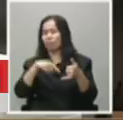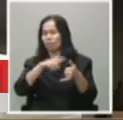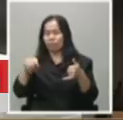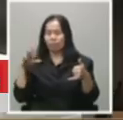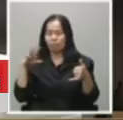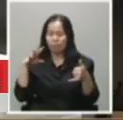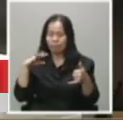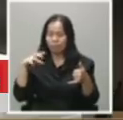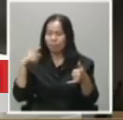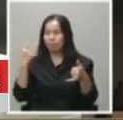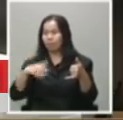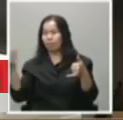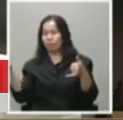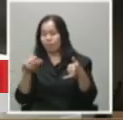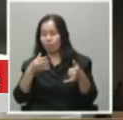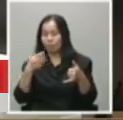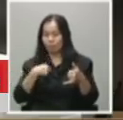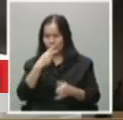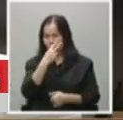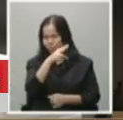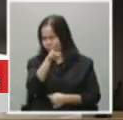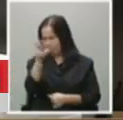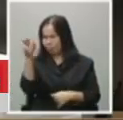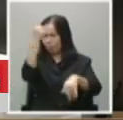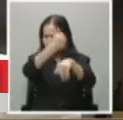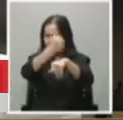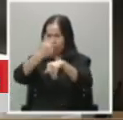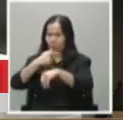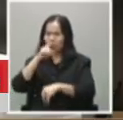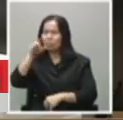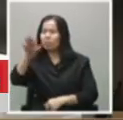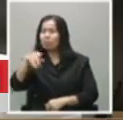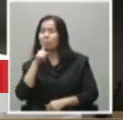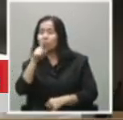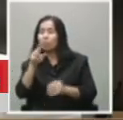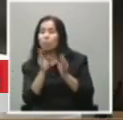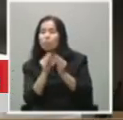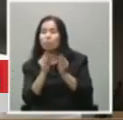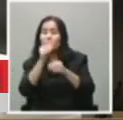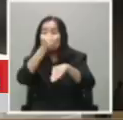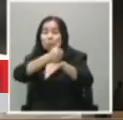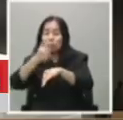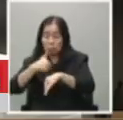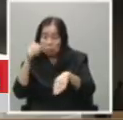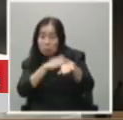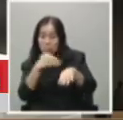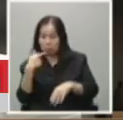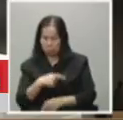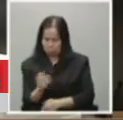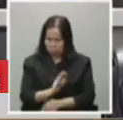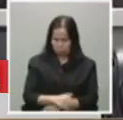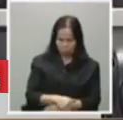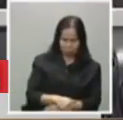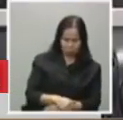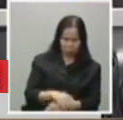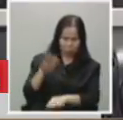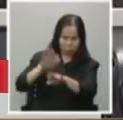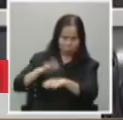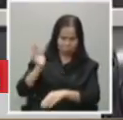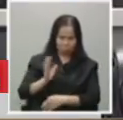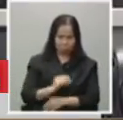หรอกครับผมเนี่ยรู้จักรัฐมนตรีหลายท่านวันนี้ผมถามจริงกับพี่ประชุมครม.เนี่ยพี่เคยทักท่านไหมเฮ้ยว่าทักท